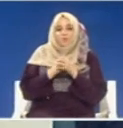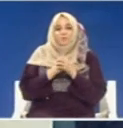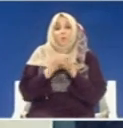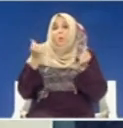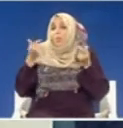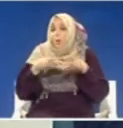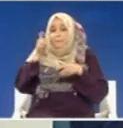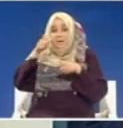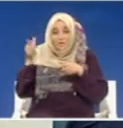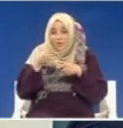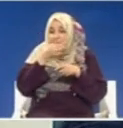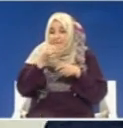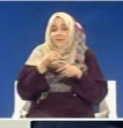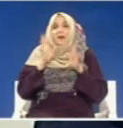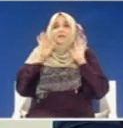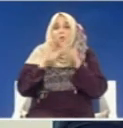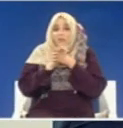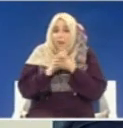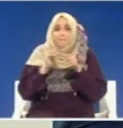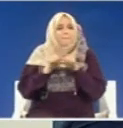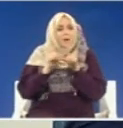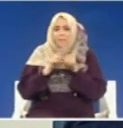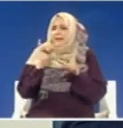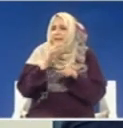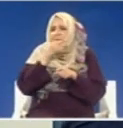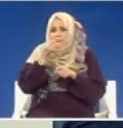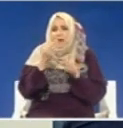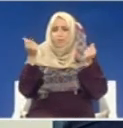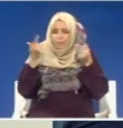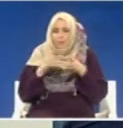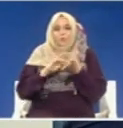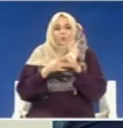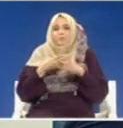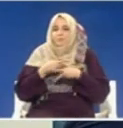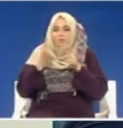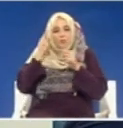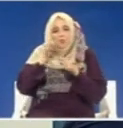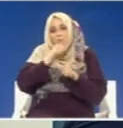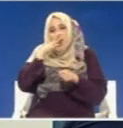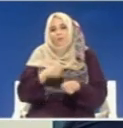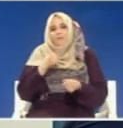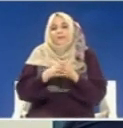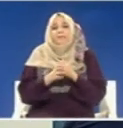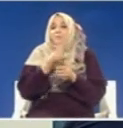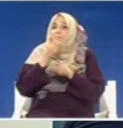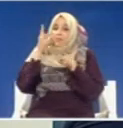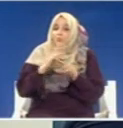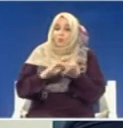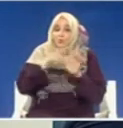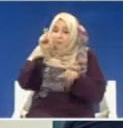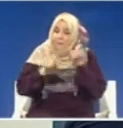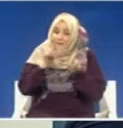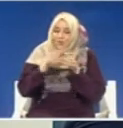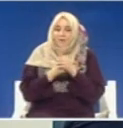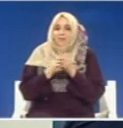السلام عليكم ورحمة الله، عدد جديد، لقاء متجدد. برنامجكم هلا سألوا عبر الخامسة قناة القرآن الكريم